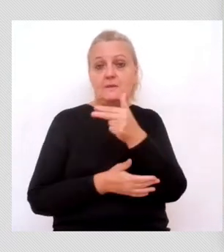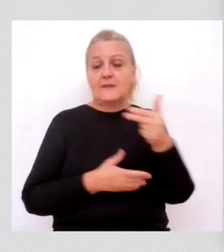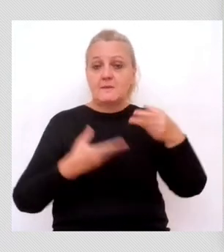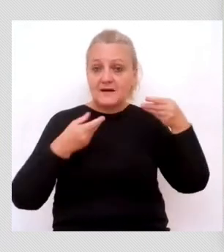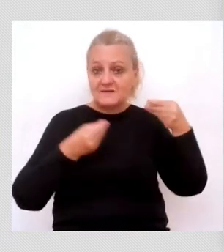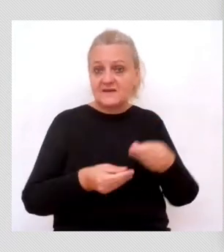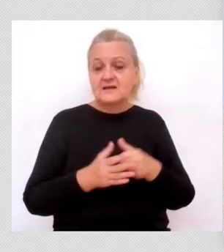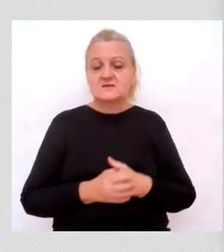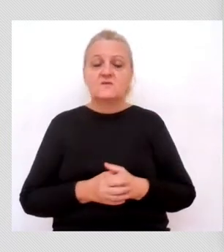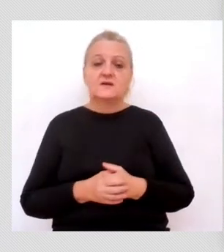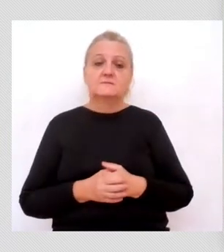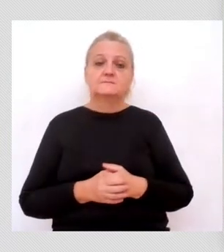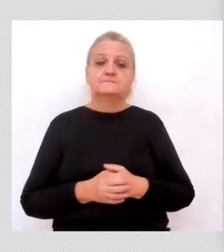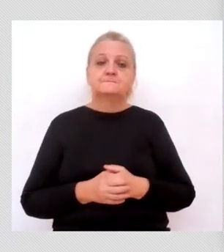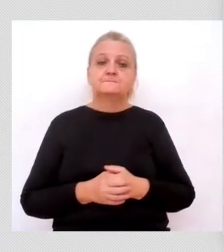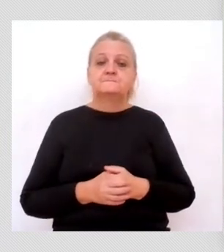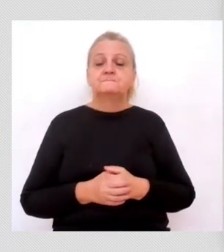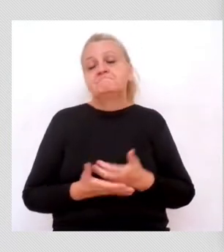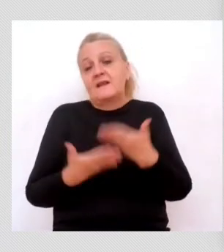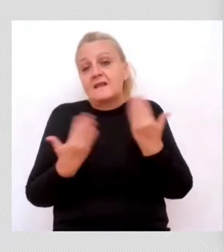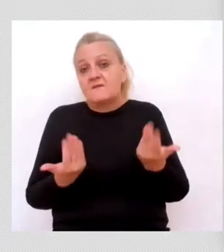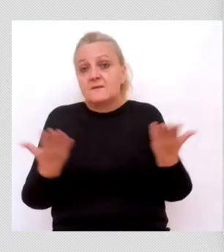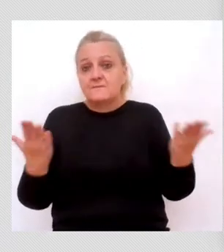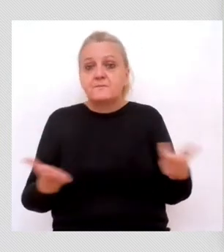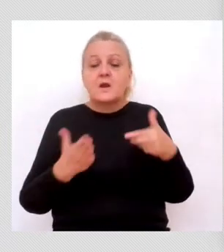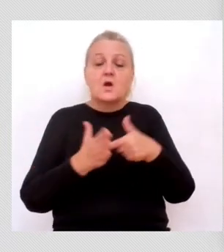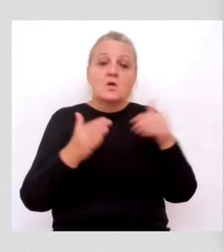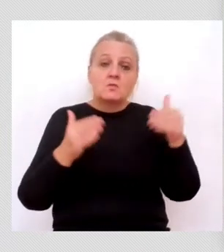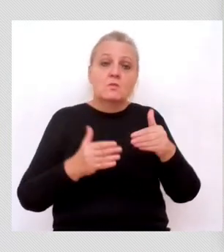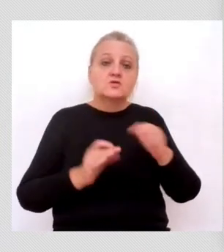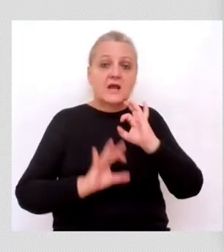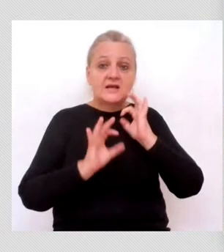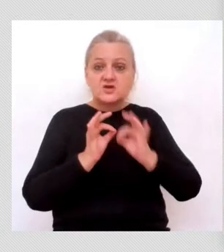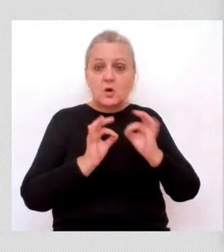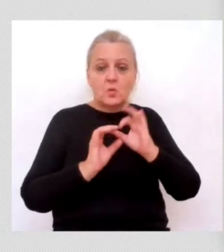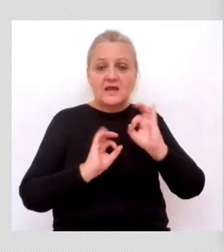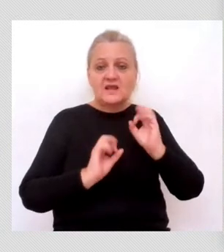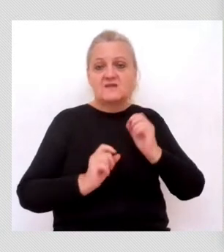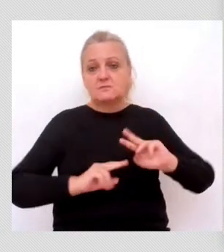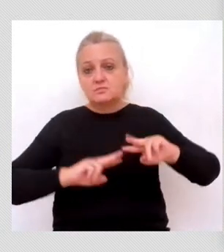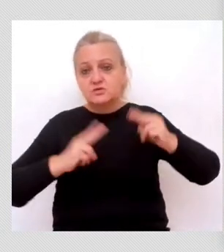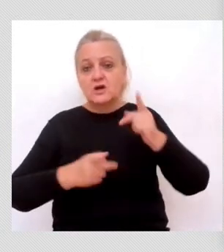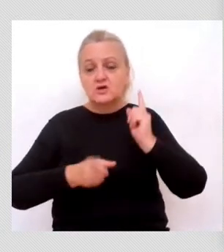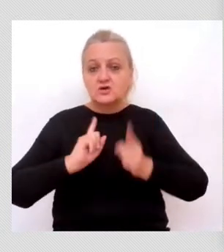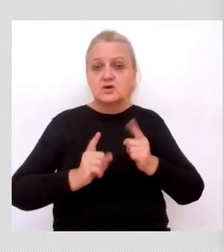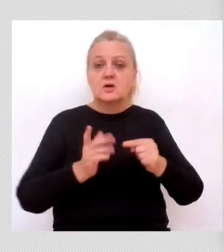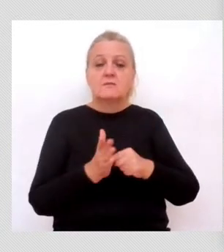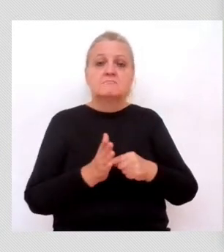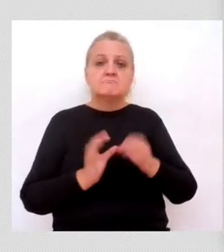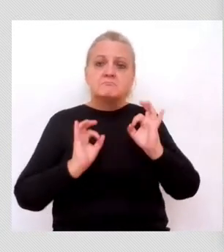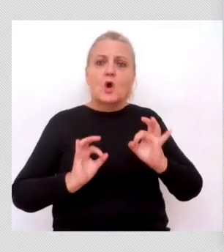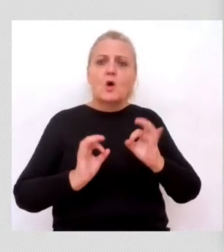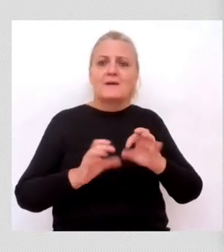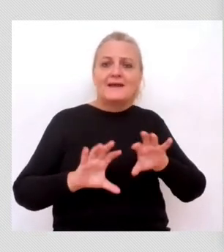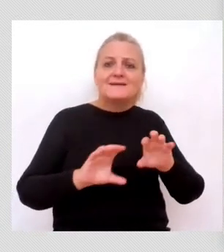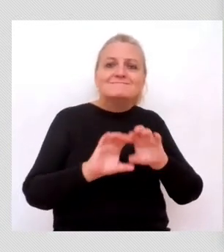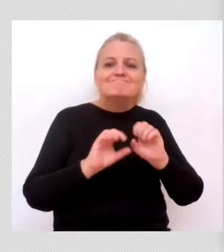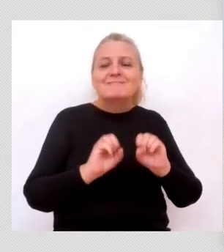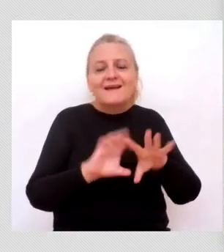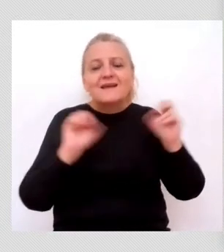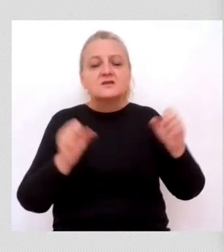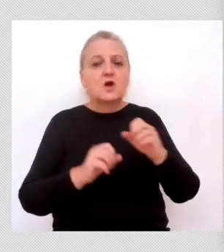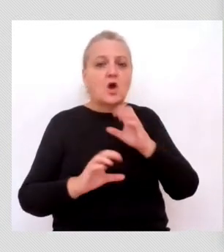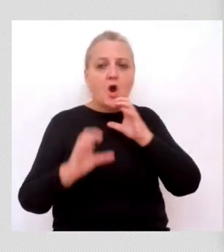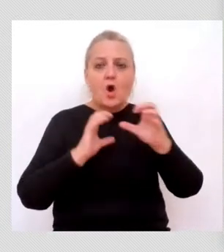finansowania. Nie wiem, udostępniać te dane bardziej szczegółowo, szybciej, w bardziej przystępny sposób, lepiej komunikować się z mediami, jeśli chodzi